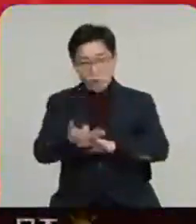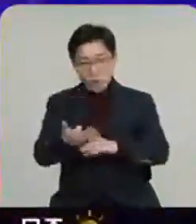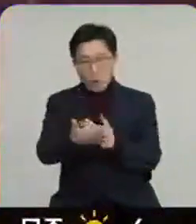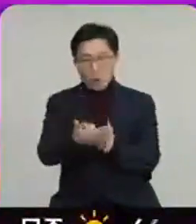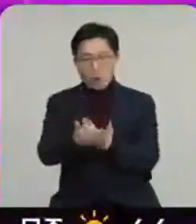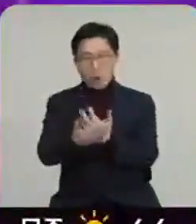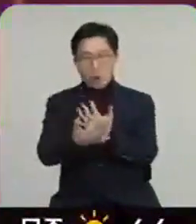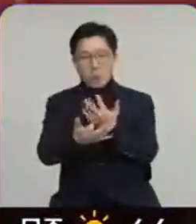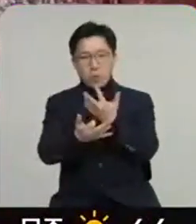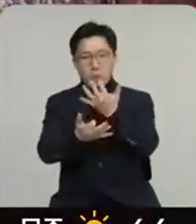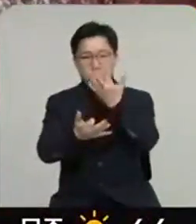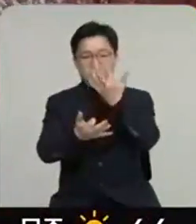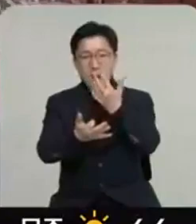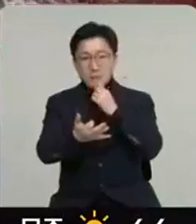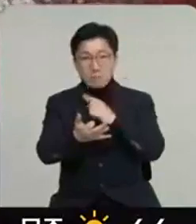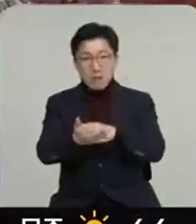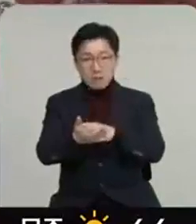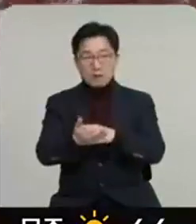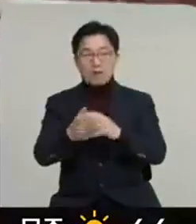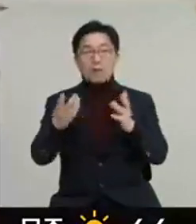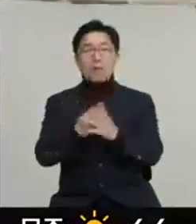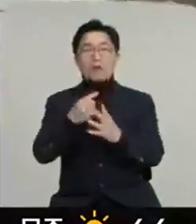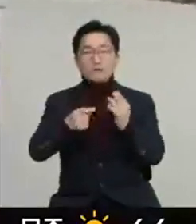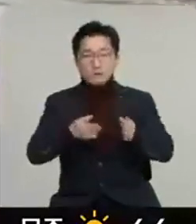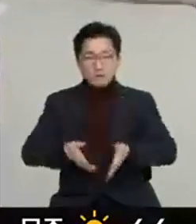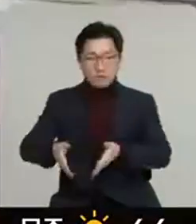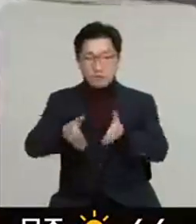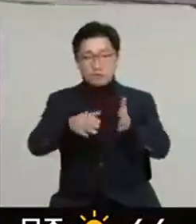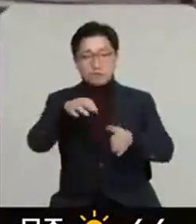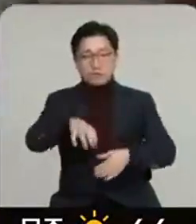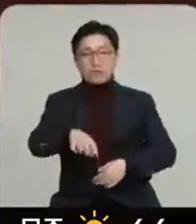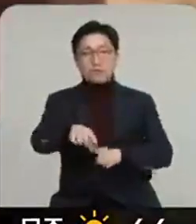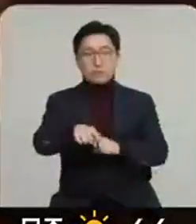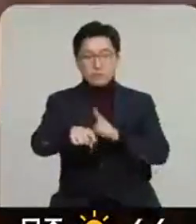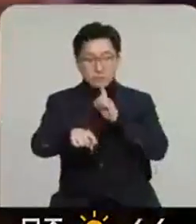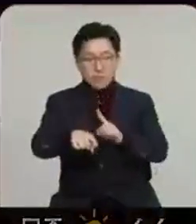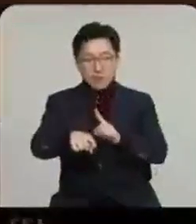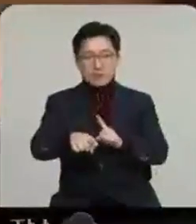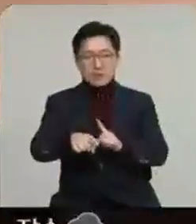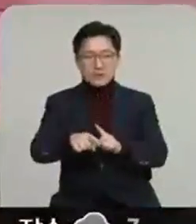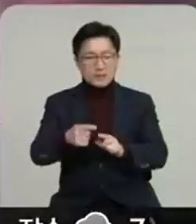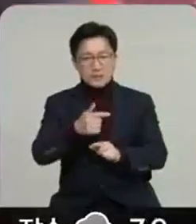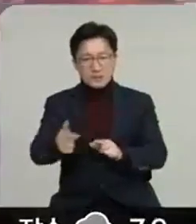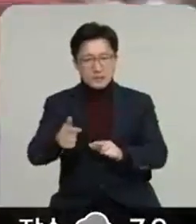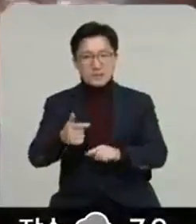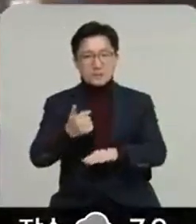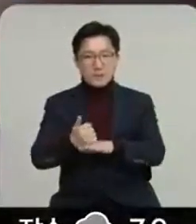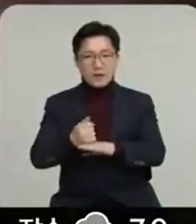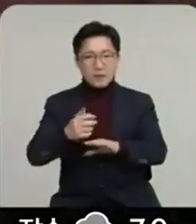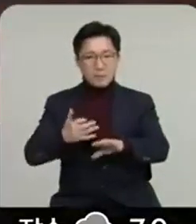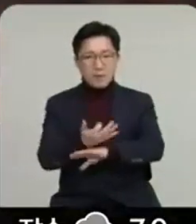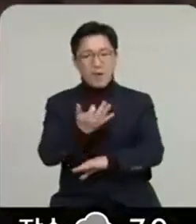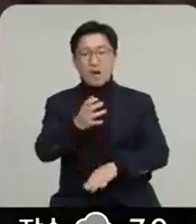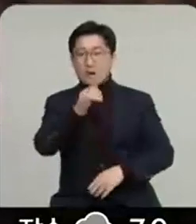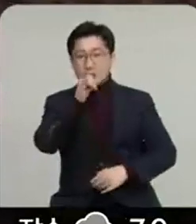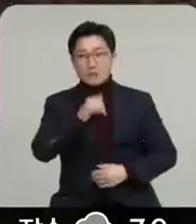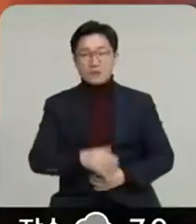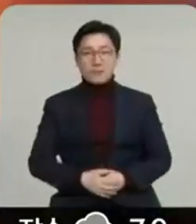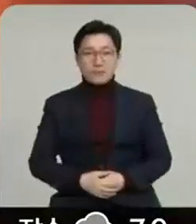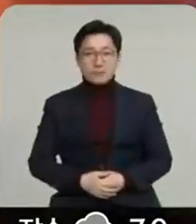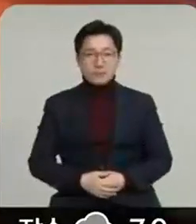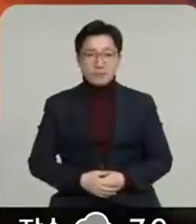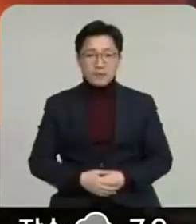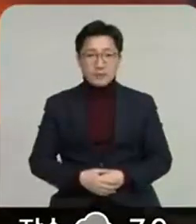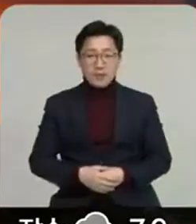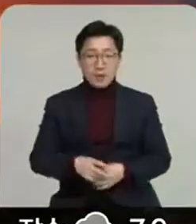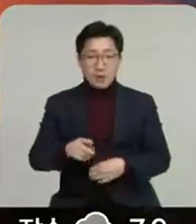어젯밤 10시 반쯤 순천 안주 고속도로 임실나들목 근처에서 25톤 탱크로리가 눈길에 넘어졌습니다. 이 탱크에